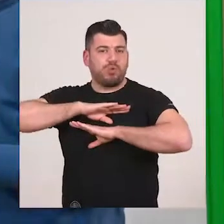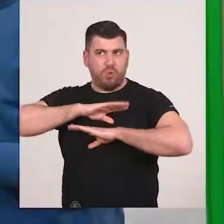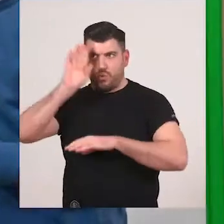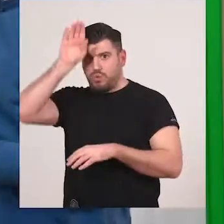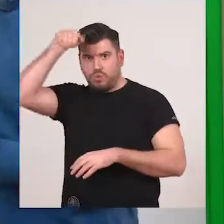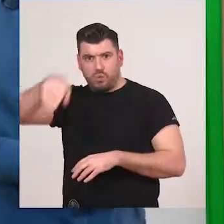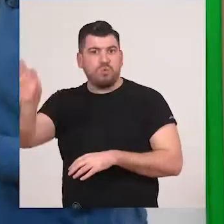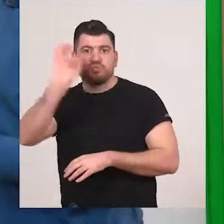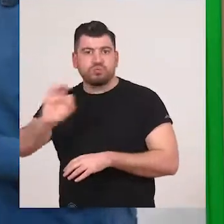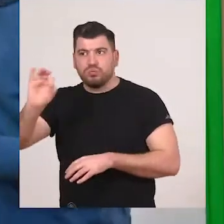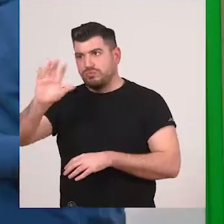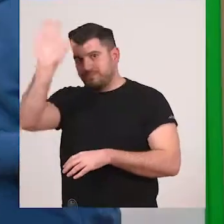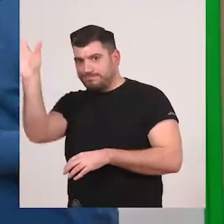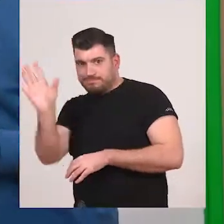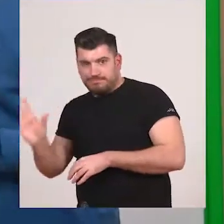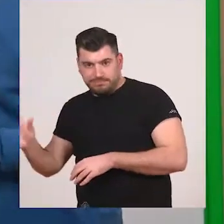Ασία,